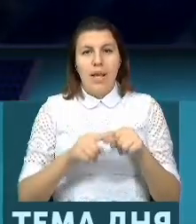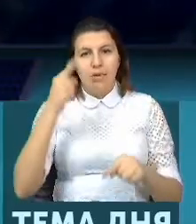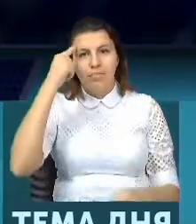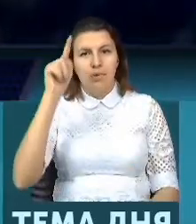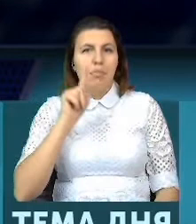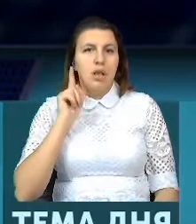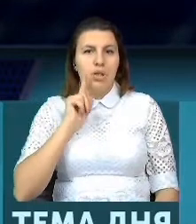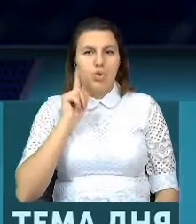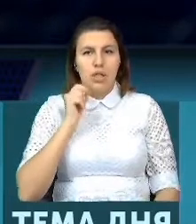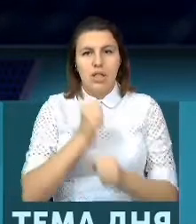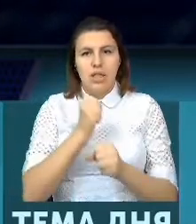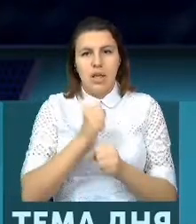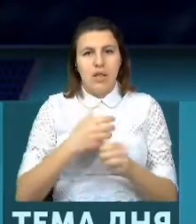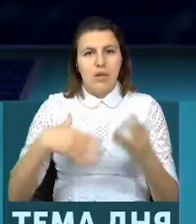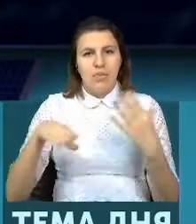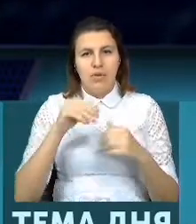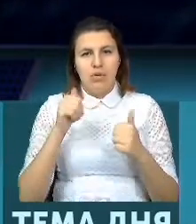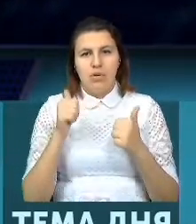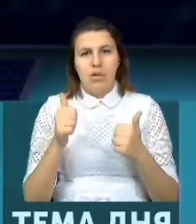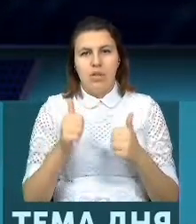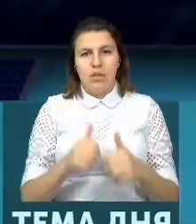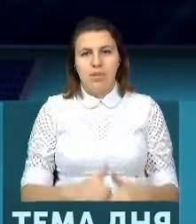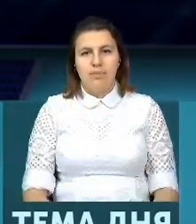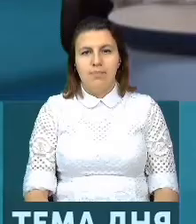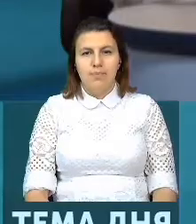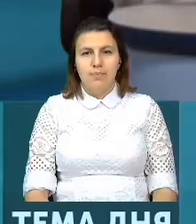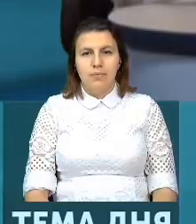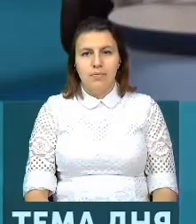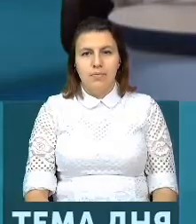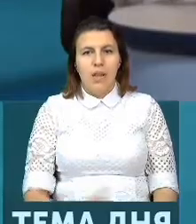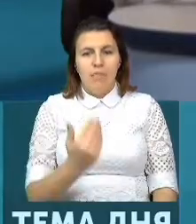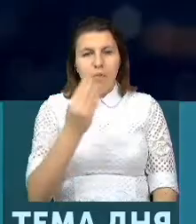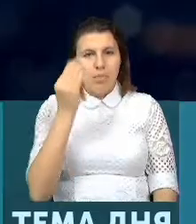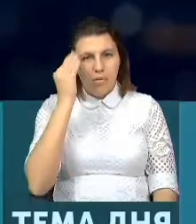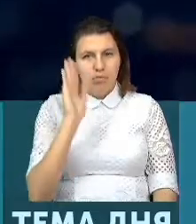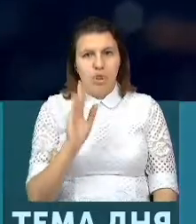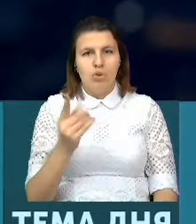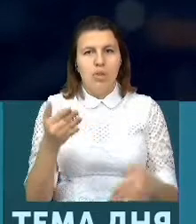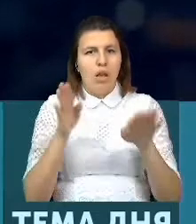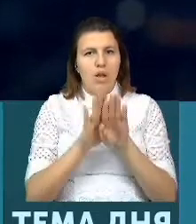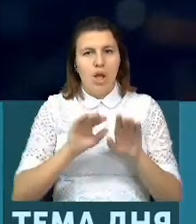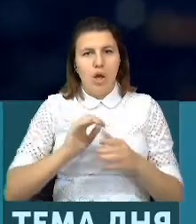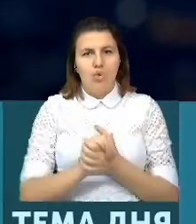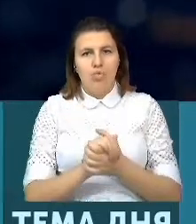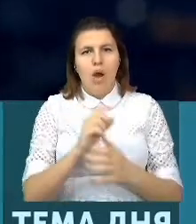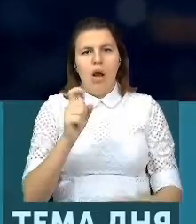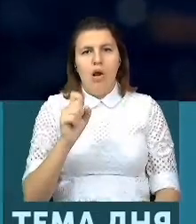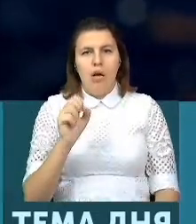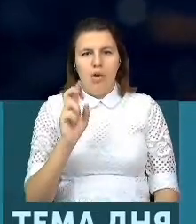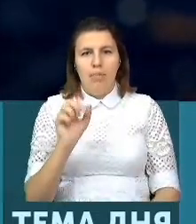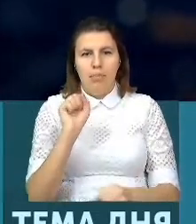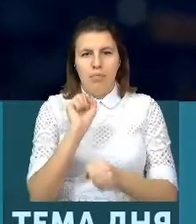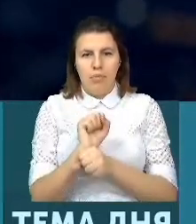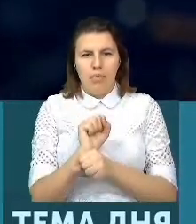молодежи, сделано там все классно. Скажіть, будь ласка, пані Юлія, чи не здається вам, що закриття Дружба Хабу, його припинення, його